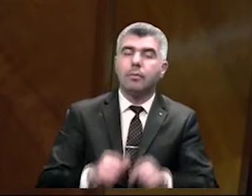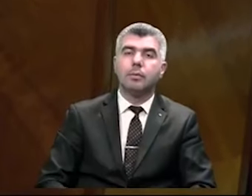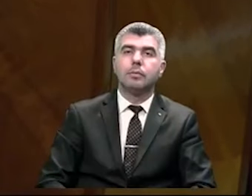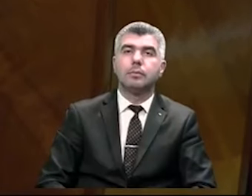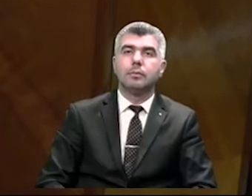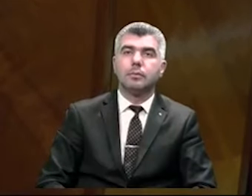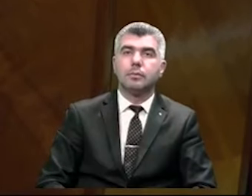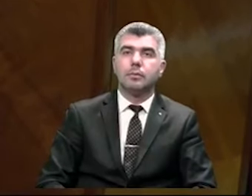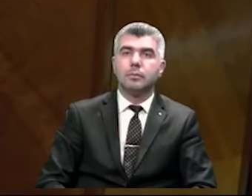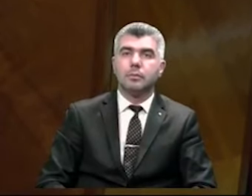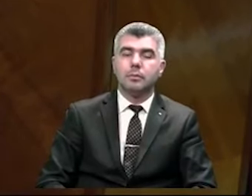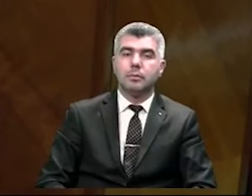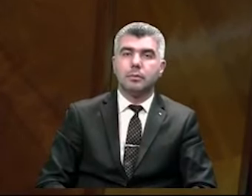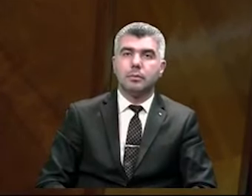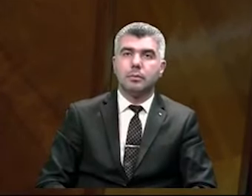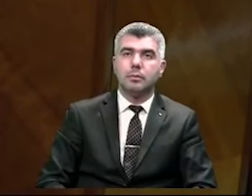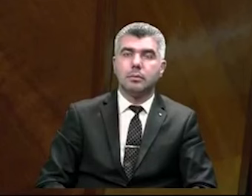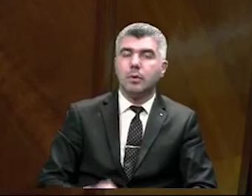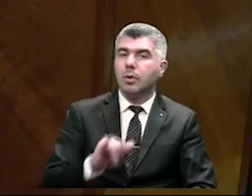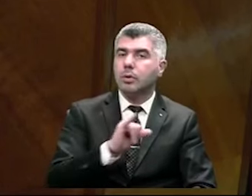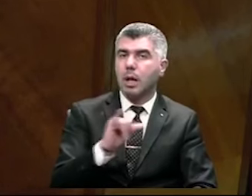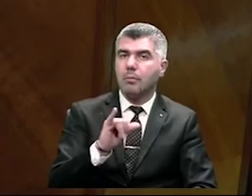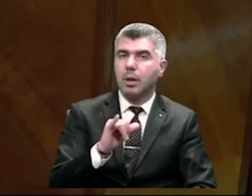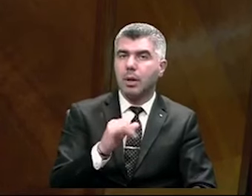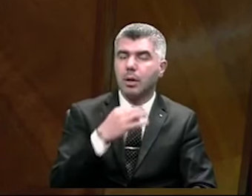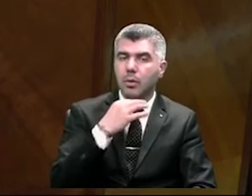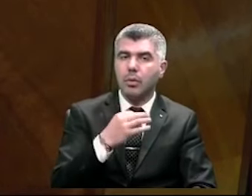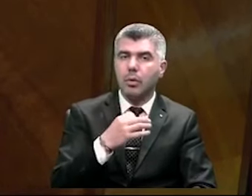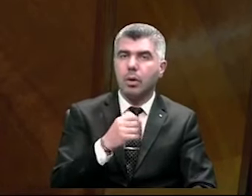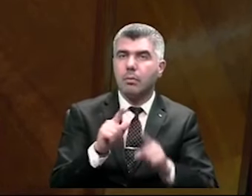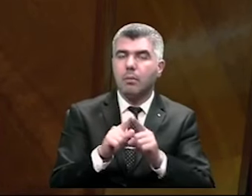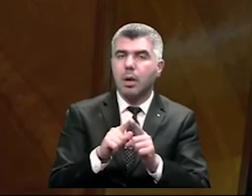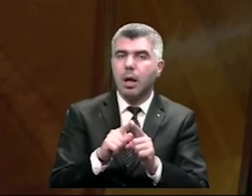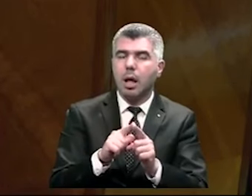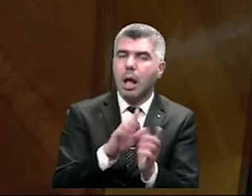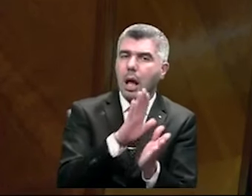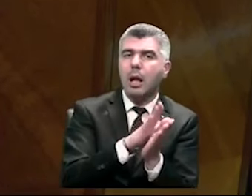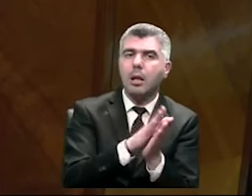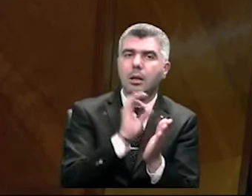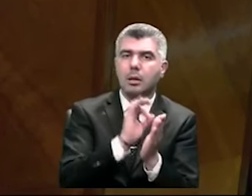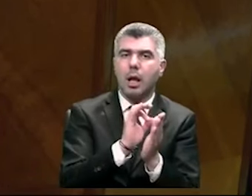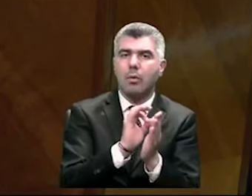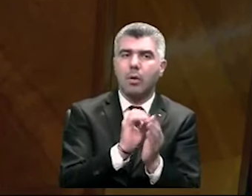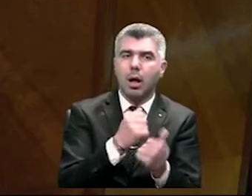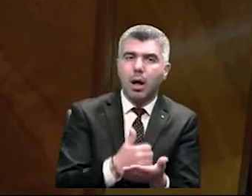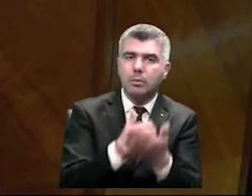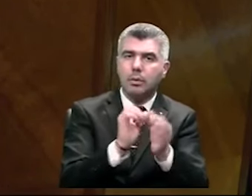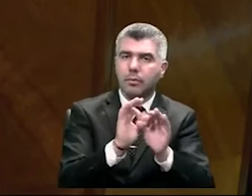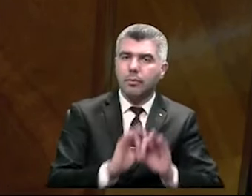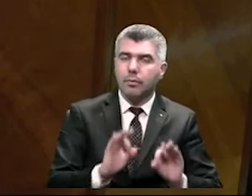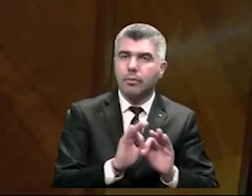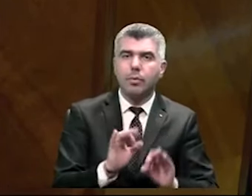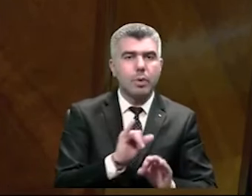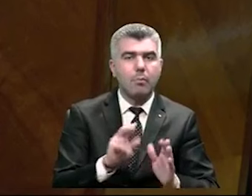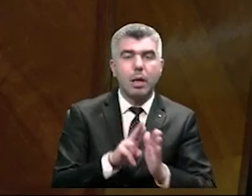المعلومات احنا ما عمرنا قلنا بانه بغينا نحتفظ بالاختصاصات ديالنا ولكن ما حد